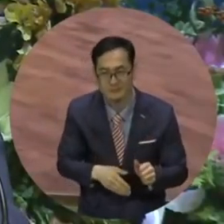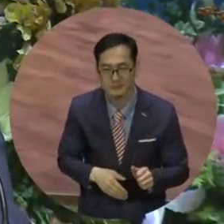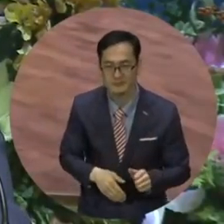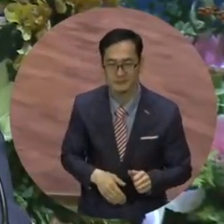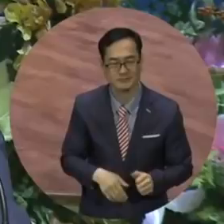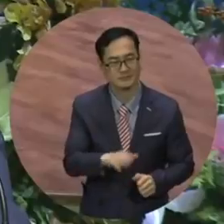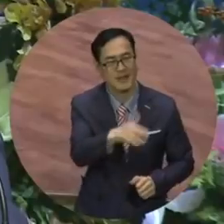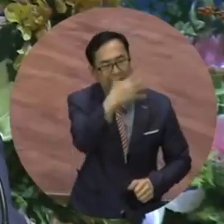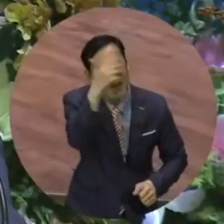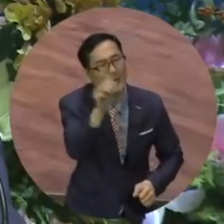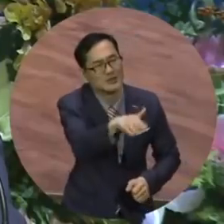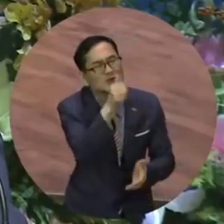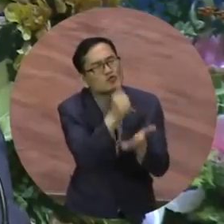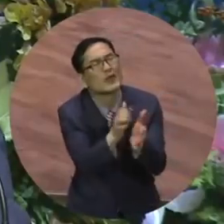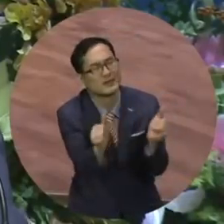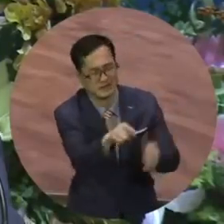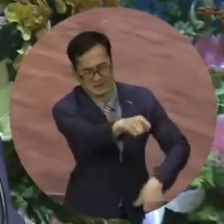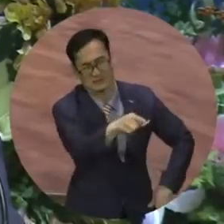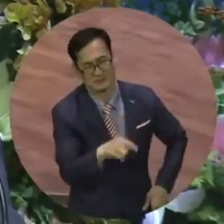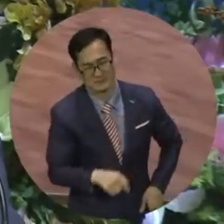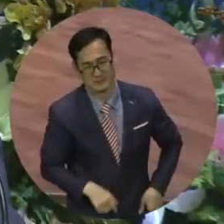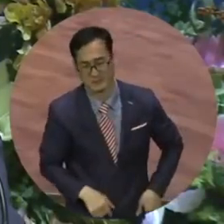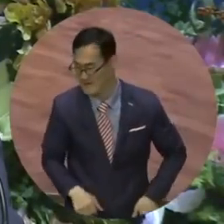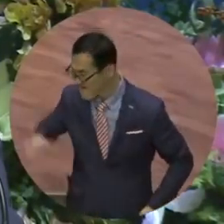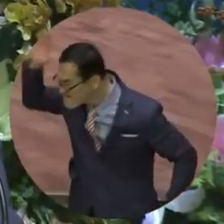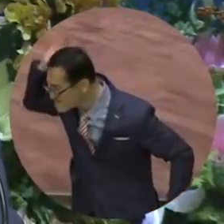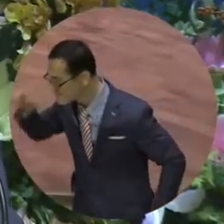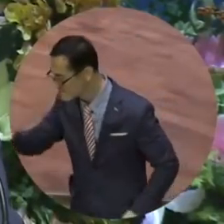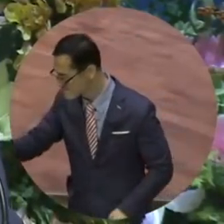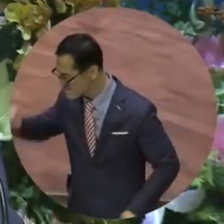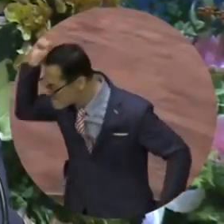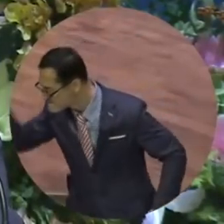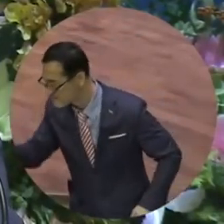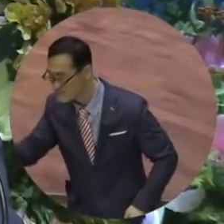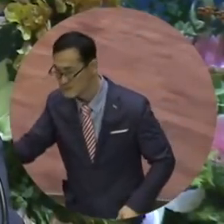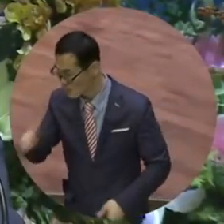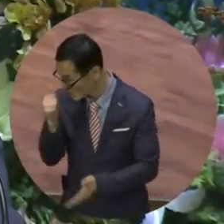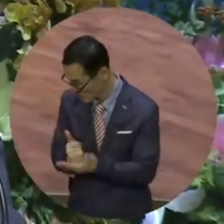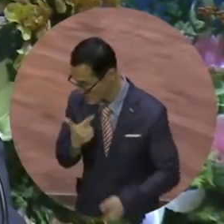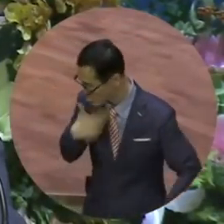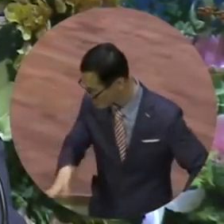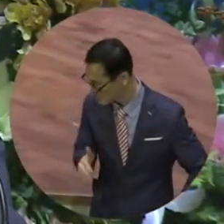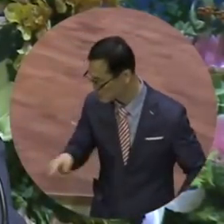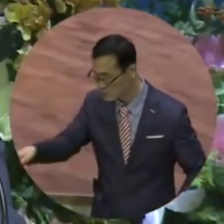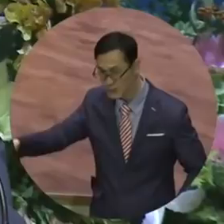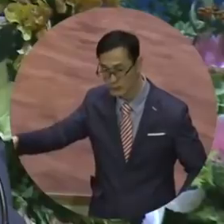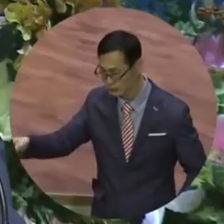할아버지 할아버지 죄인입니다. 야 이놈아 내가 무슨 죄를 지었냐 이러더라고.